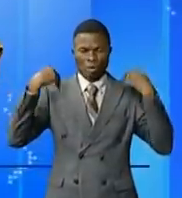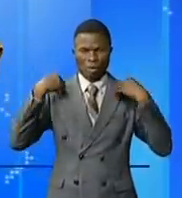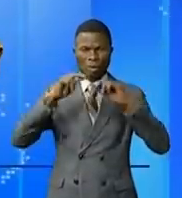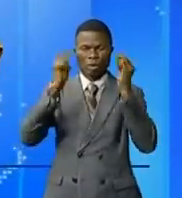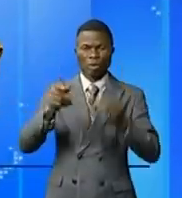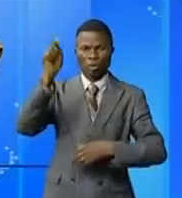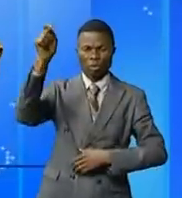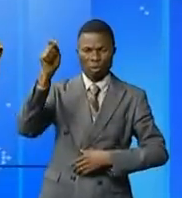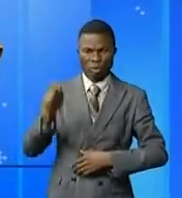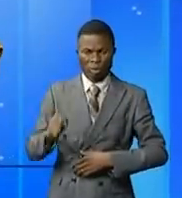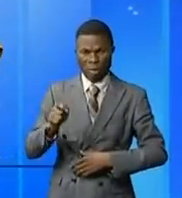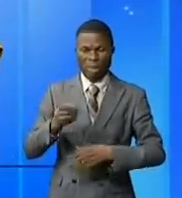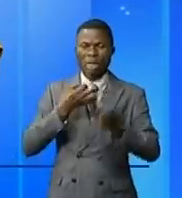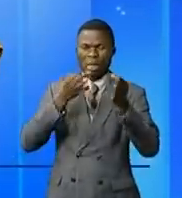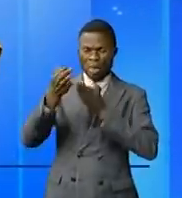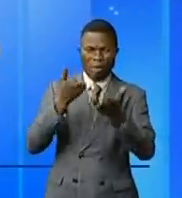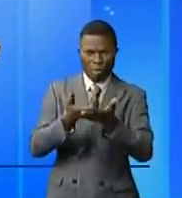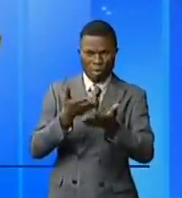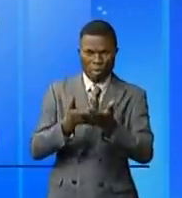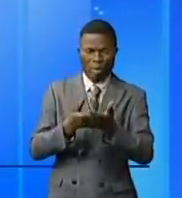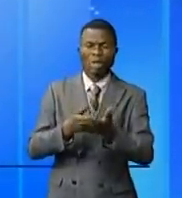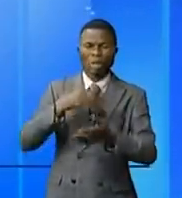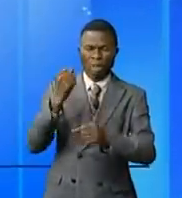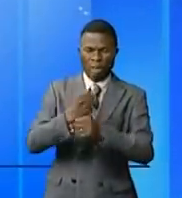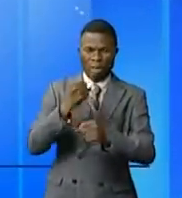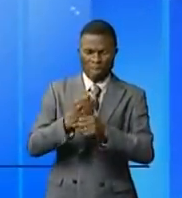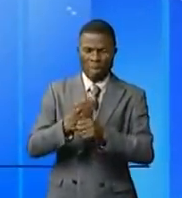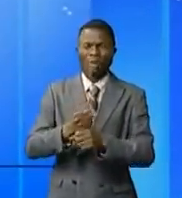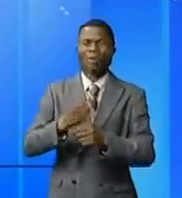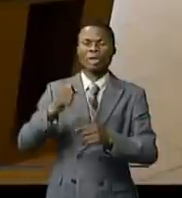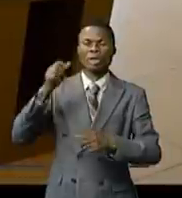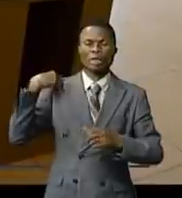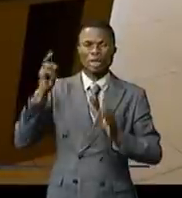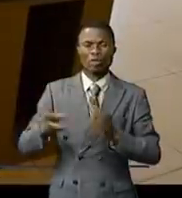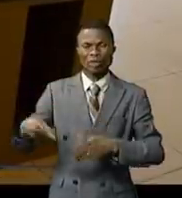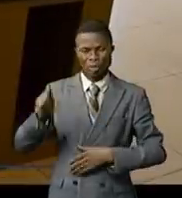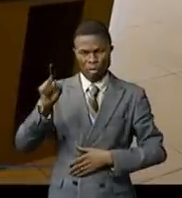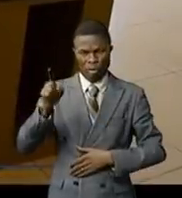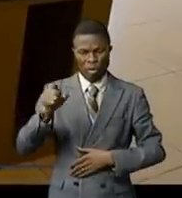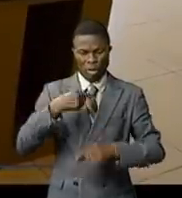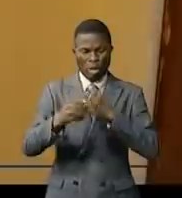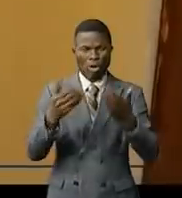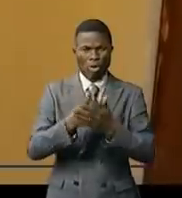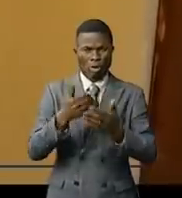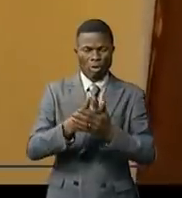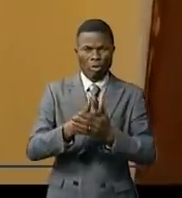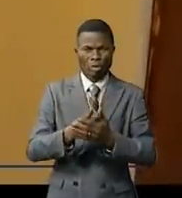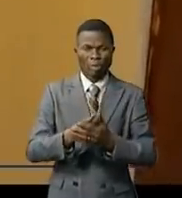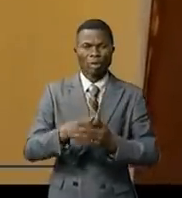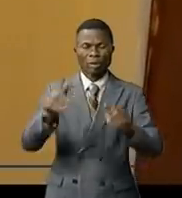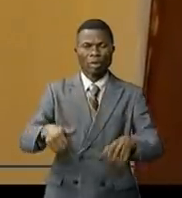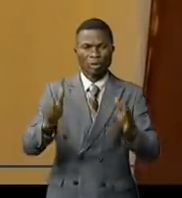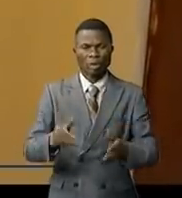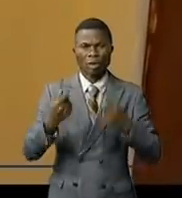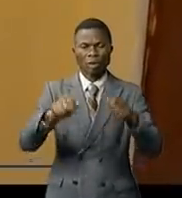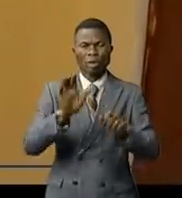groupes armés à qui il a expliqué la démarche de l'état de siège. Un vent nouveau chez les miniers artisanaux, les